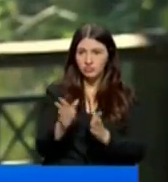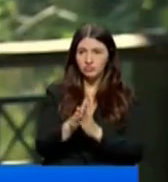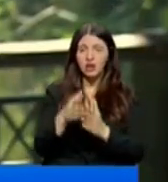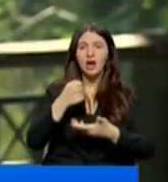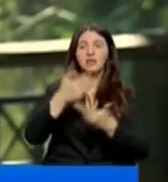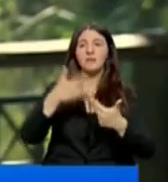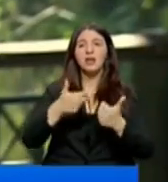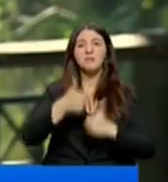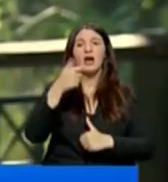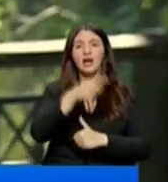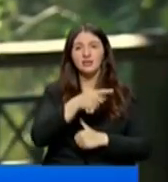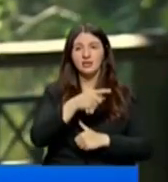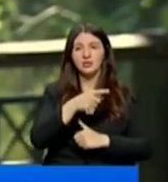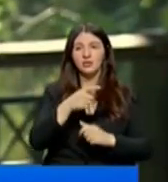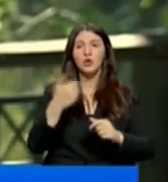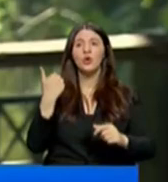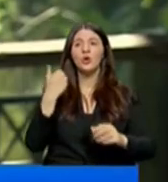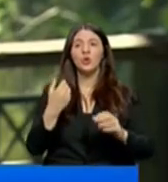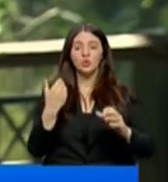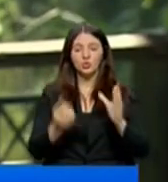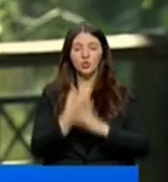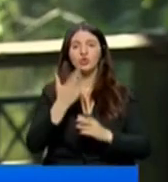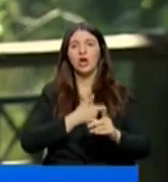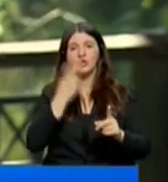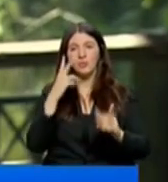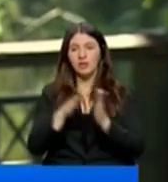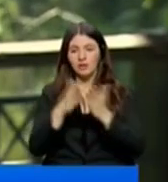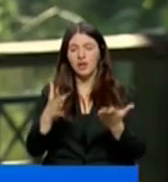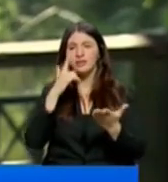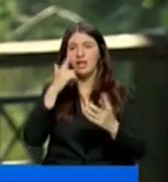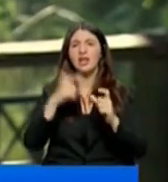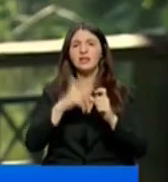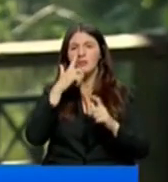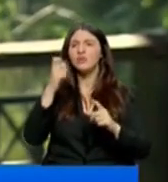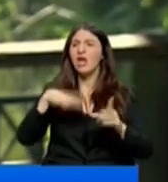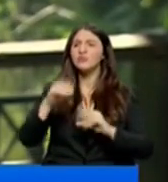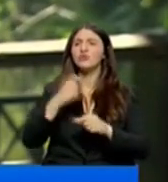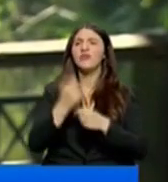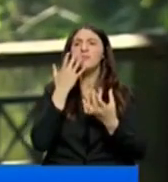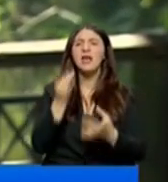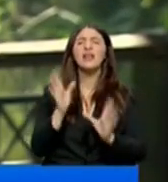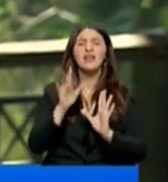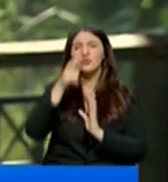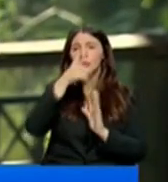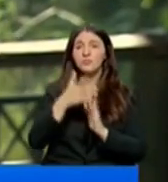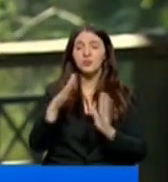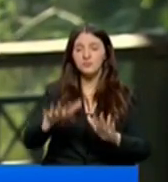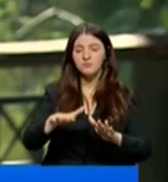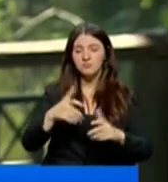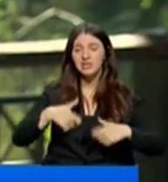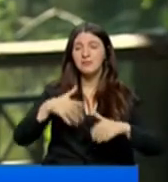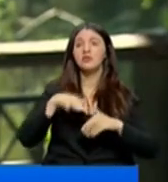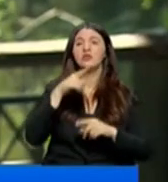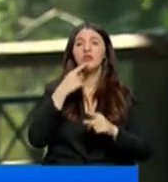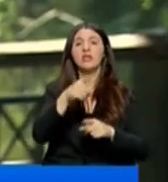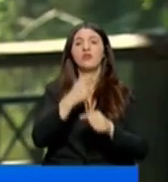Hazine ve Maliye Bakanlığı'nın kuruluş kanununa bakın, her birisinin genel müdürlüklerde her birisinin görevi bellidir. Türkiye Büyük Millet Meclisi yok, senin görevin